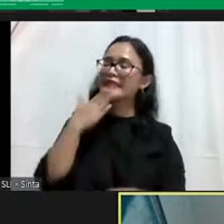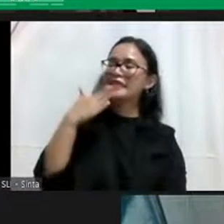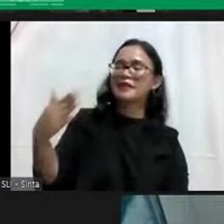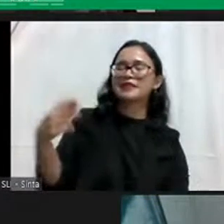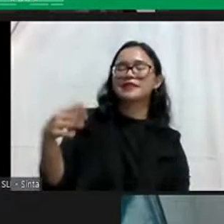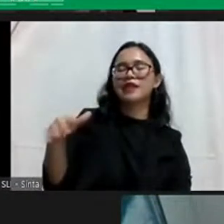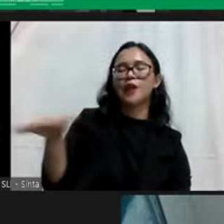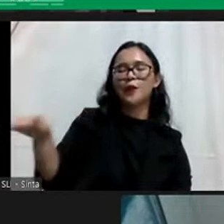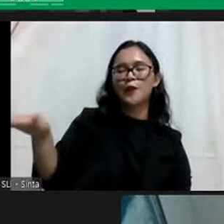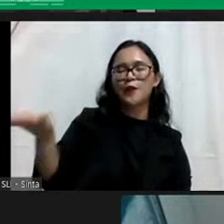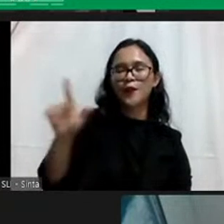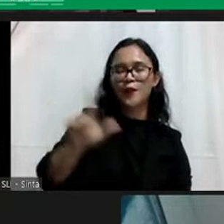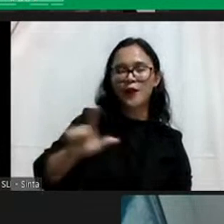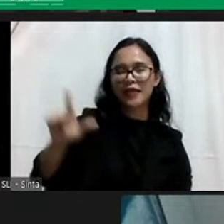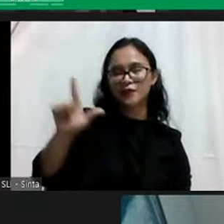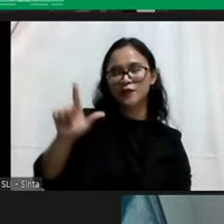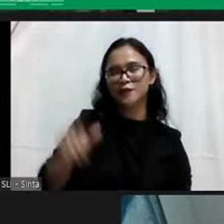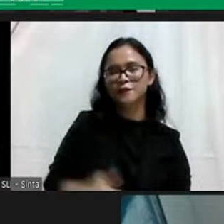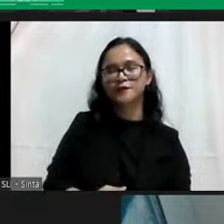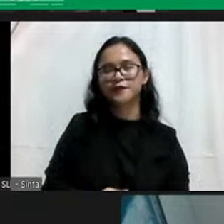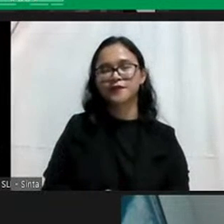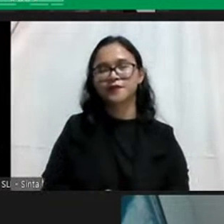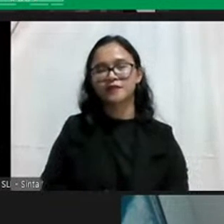banyak bapak